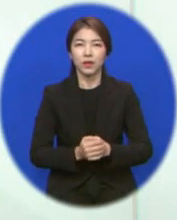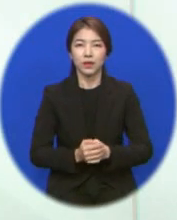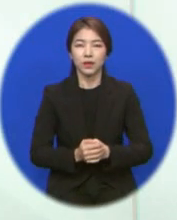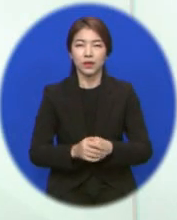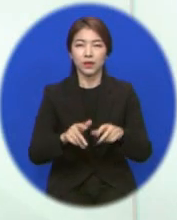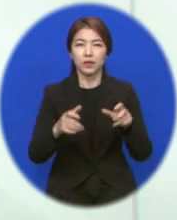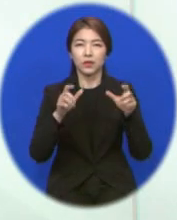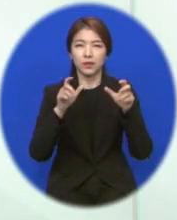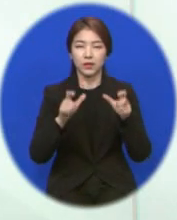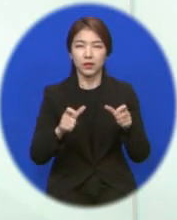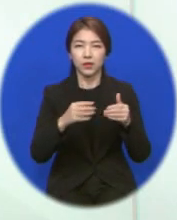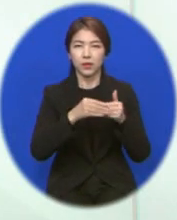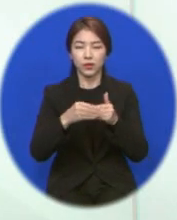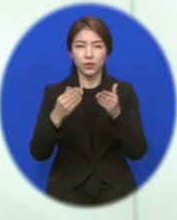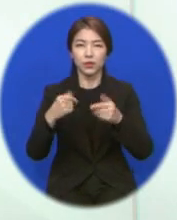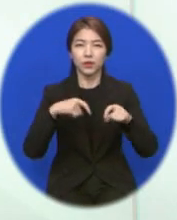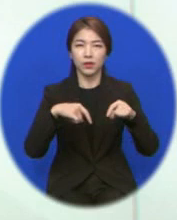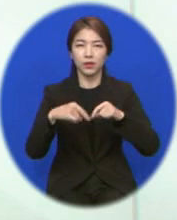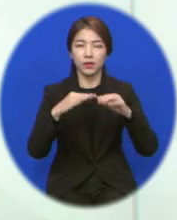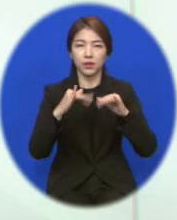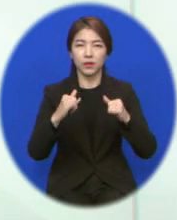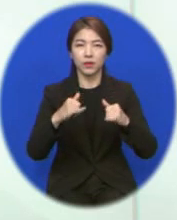지역경제력과인구면에서최하위를기록하고있는현상황이,과거이지역을이끌어온